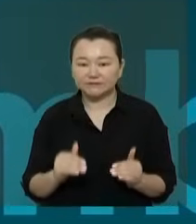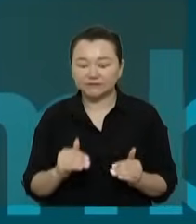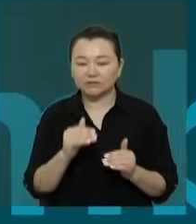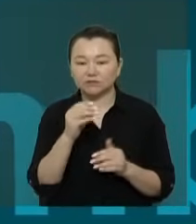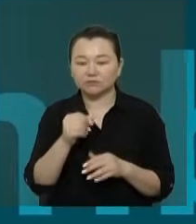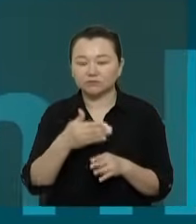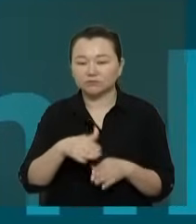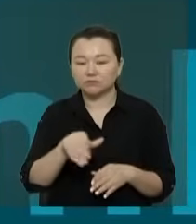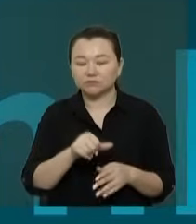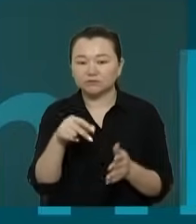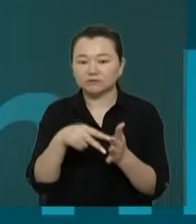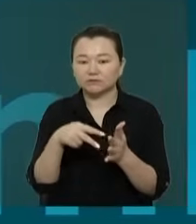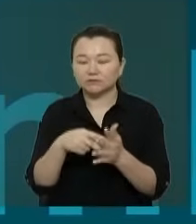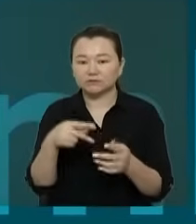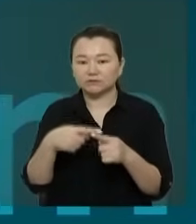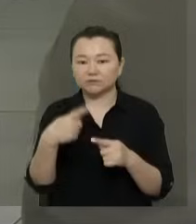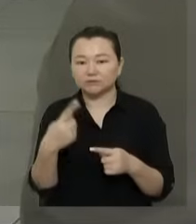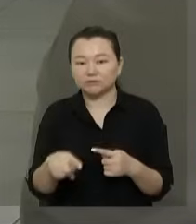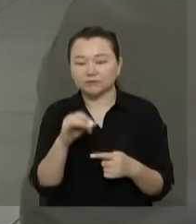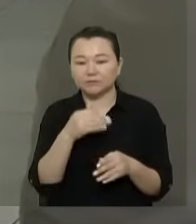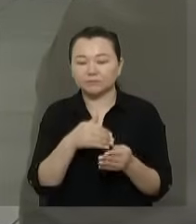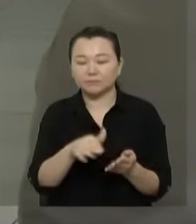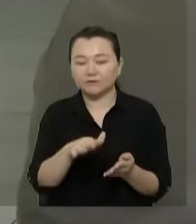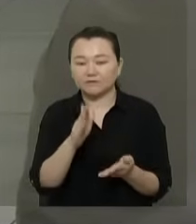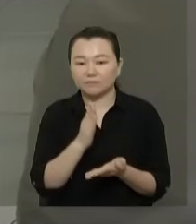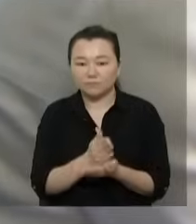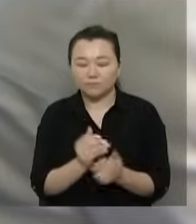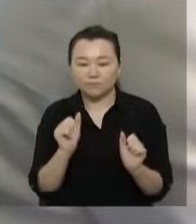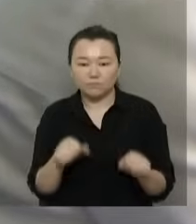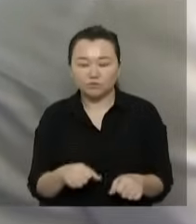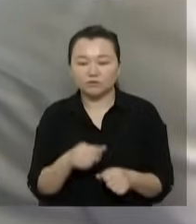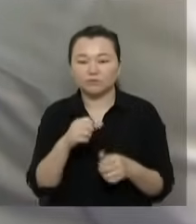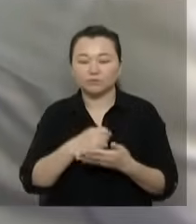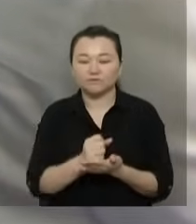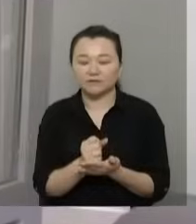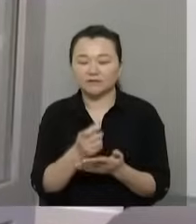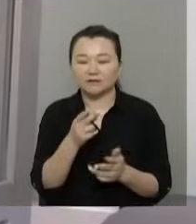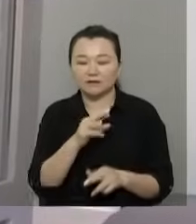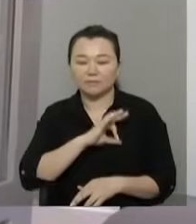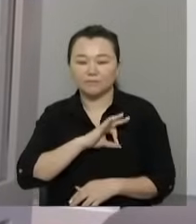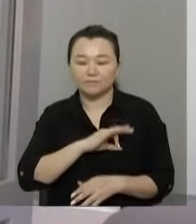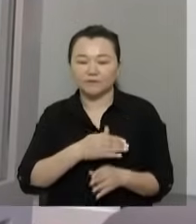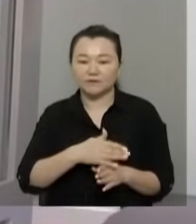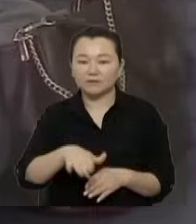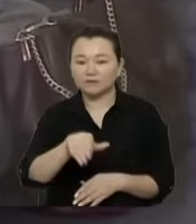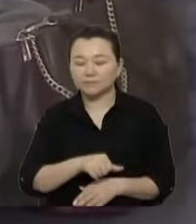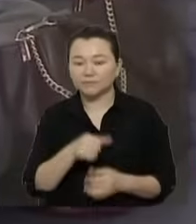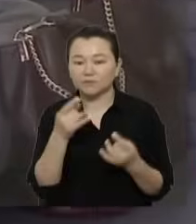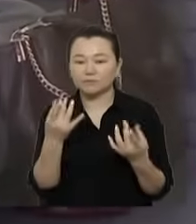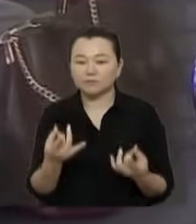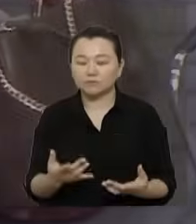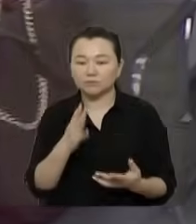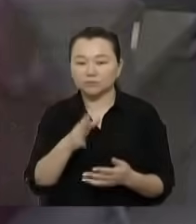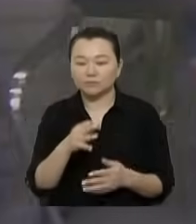займа, то ему имеет право отказать. Какой лимит предлагают утвердить для потребительских займов и насколько упростят